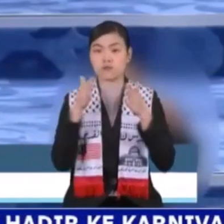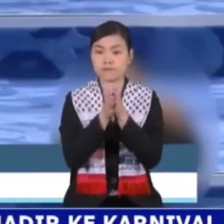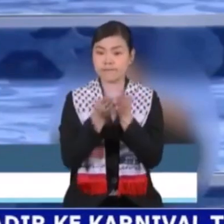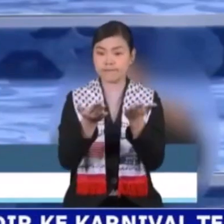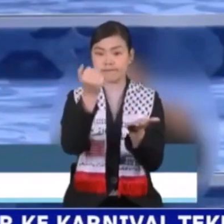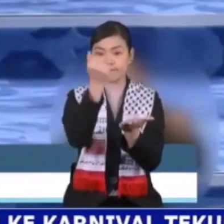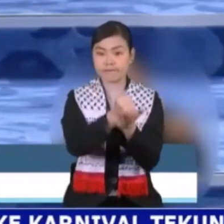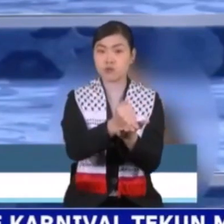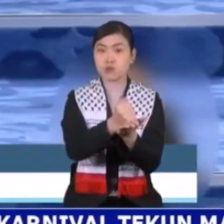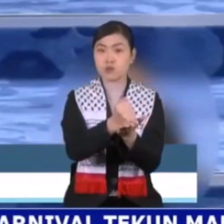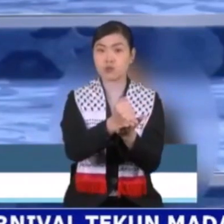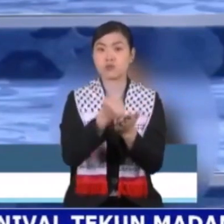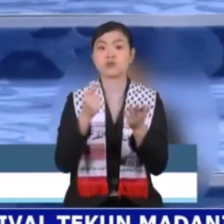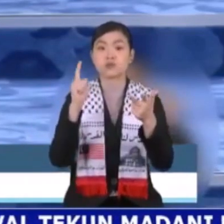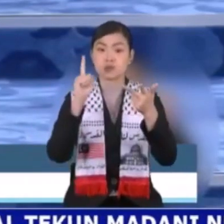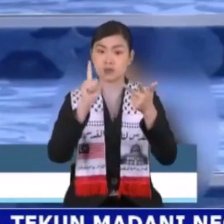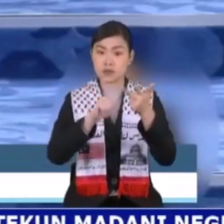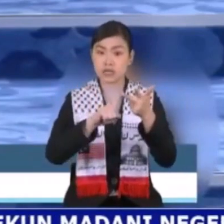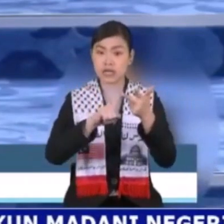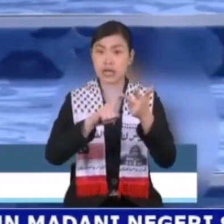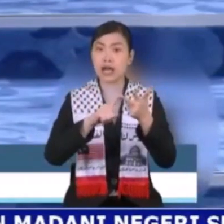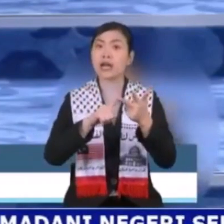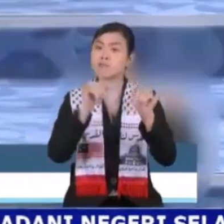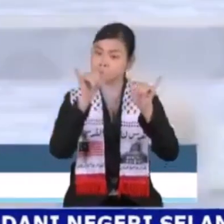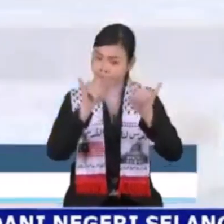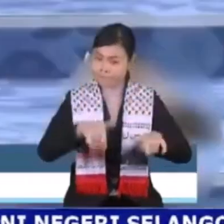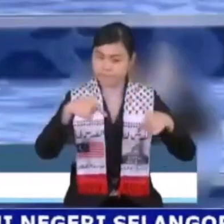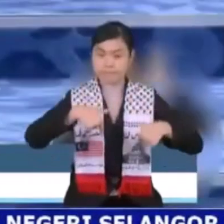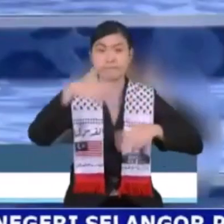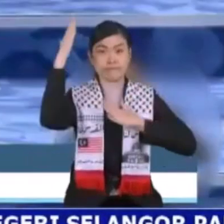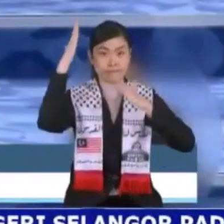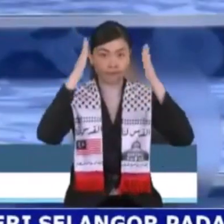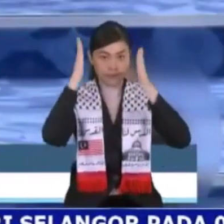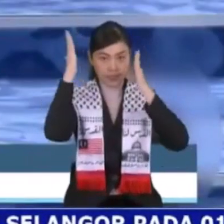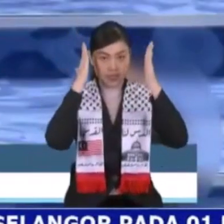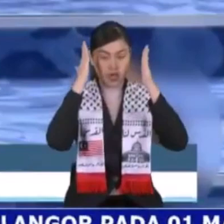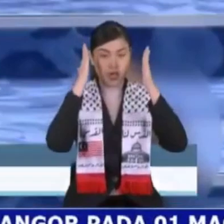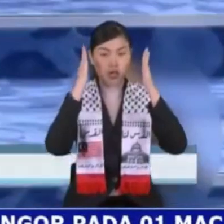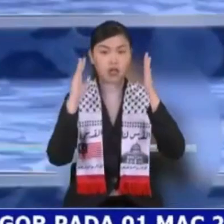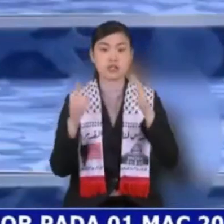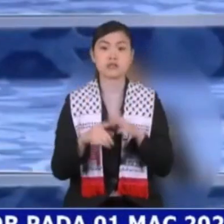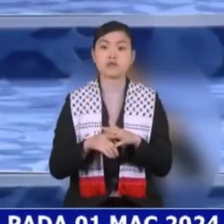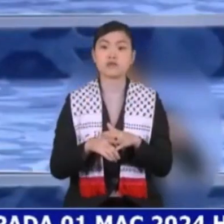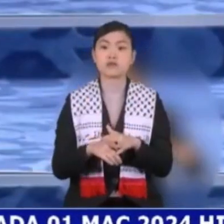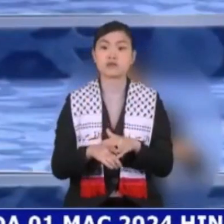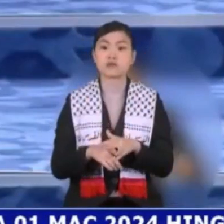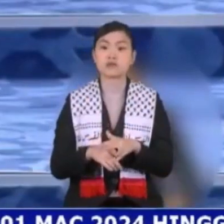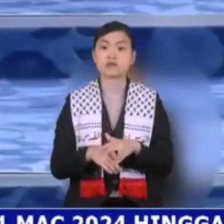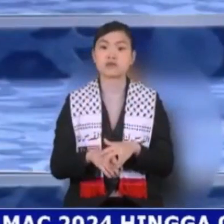sah. Dan dia memang fizikly tinggal di sini. Kemudian, dia mesti